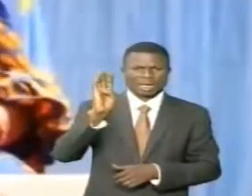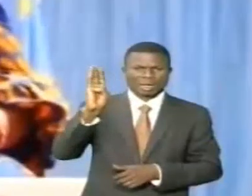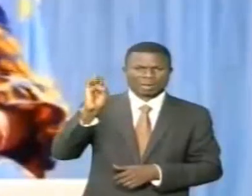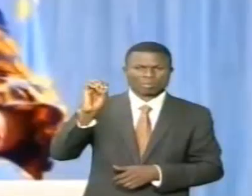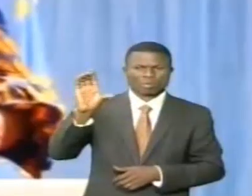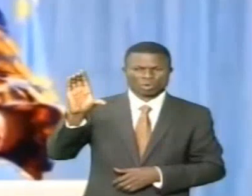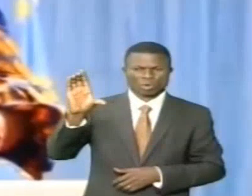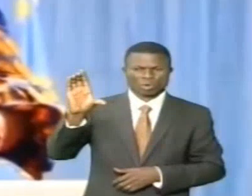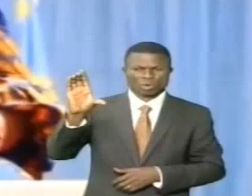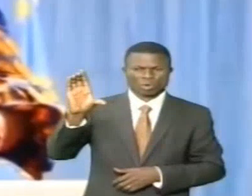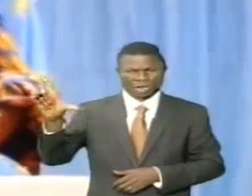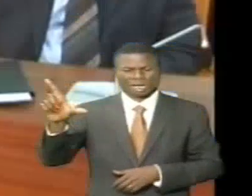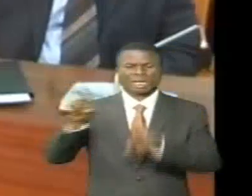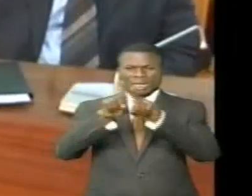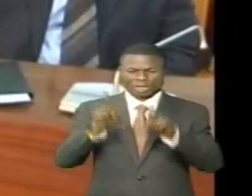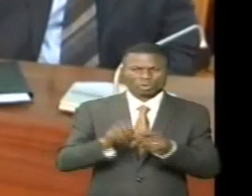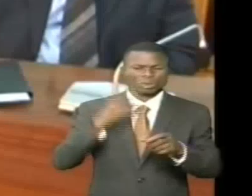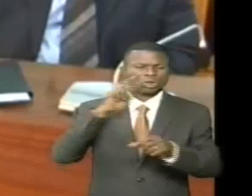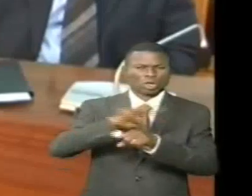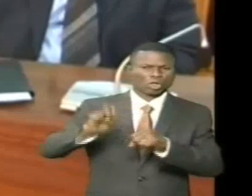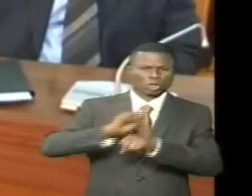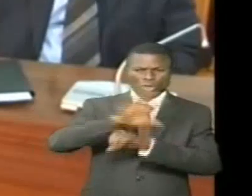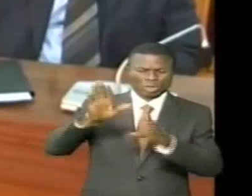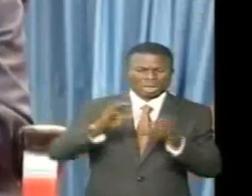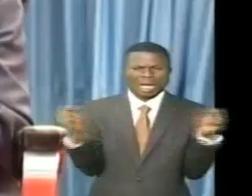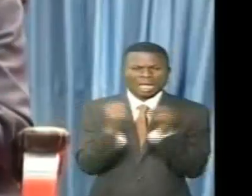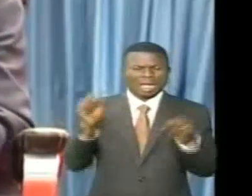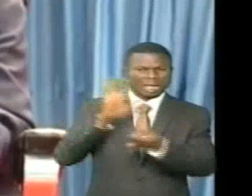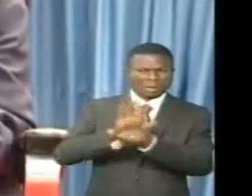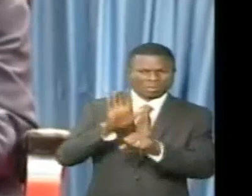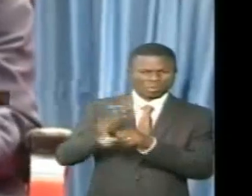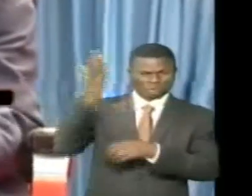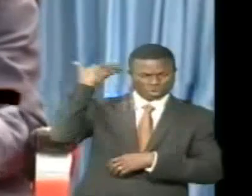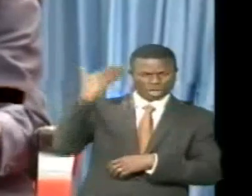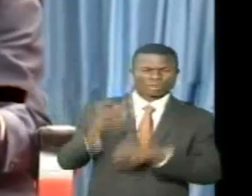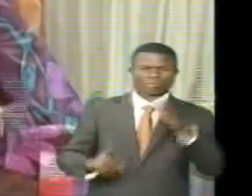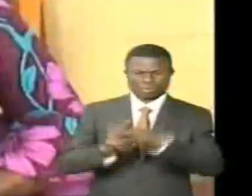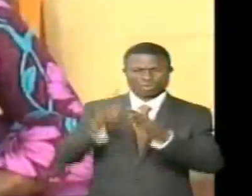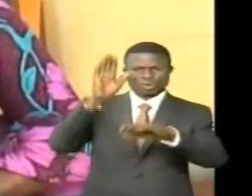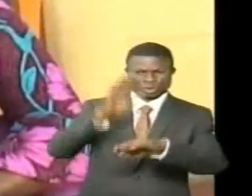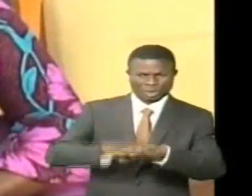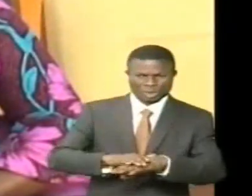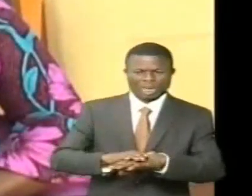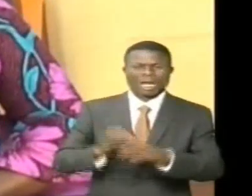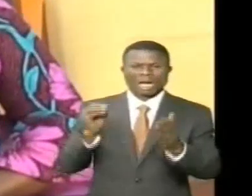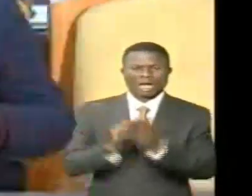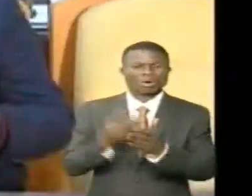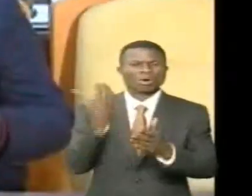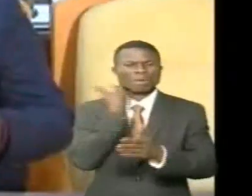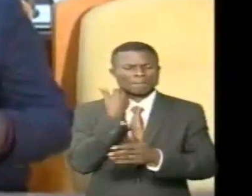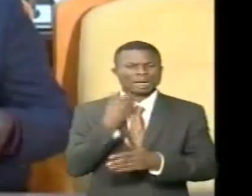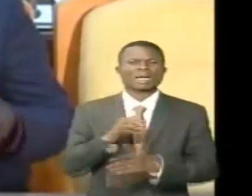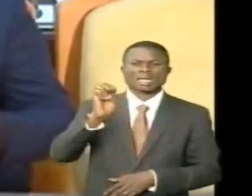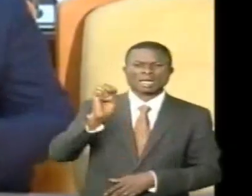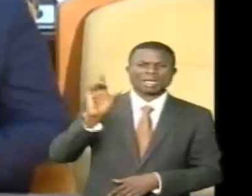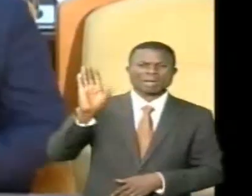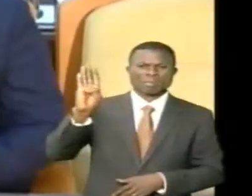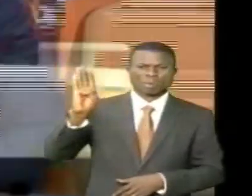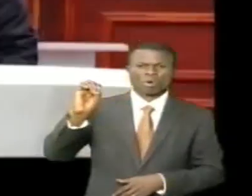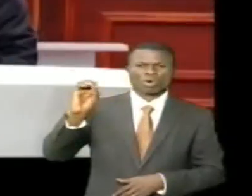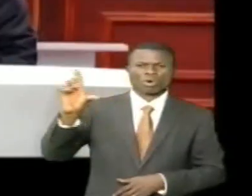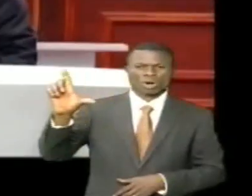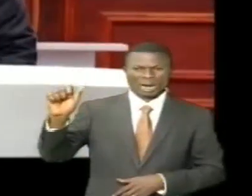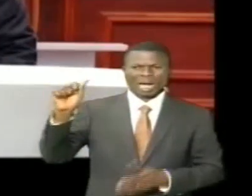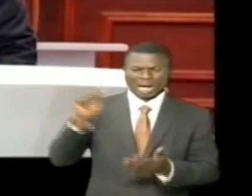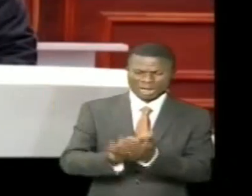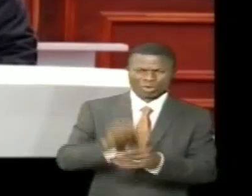coronavirus. À Mbandaka, ce qui était à craindre est arrivé avec la réapparition de la maladie à virus Ebola. L'honorable